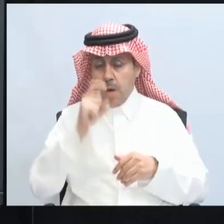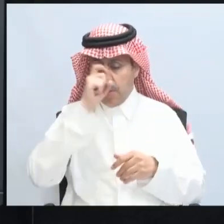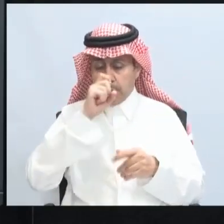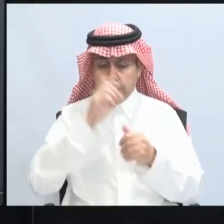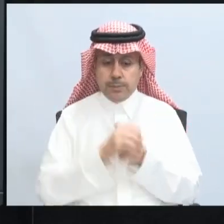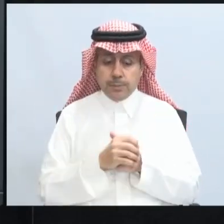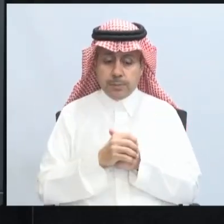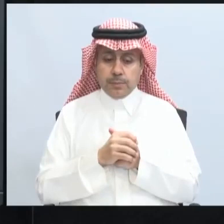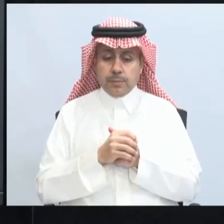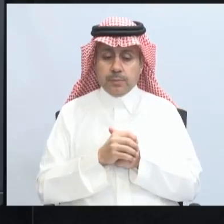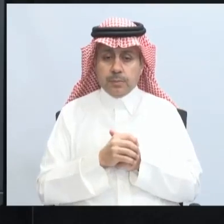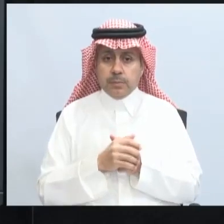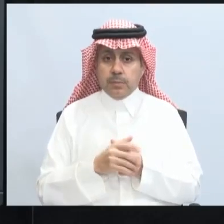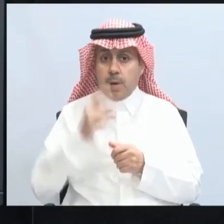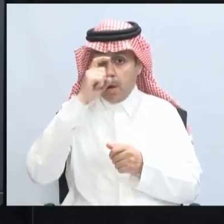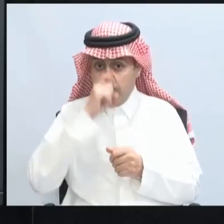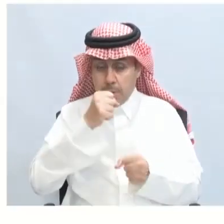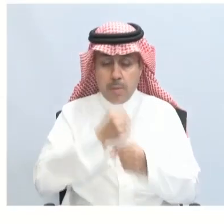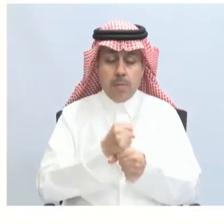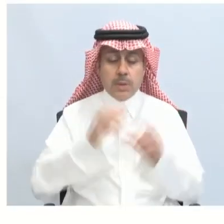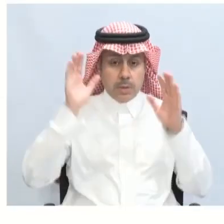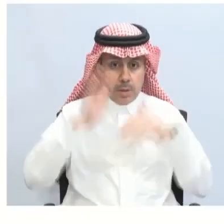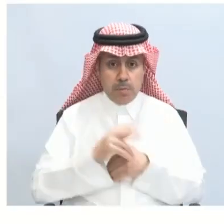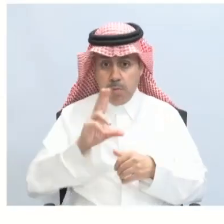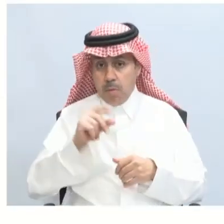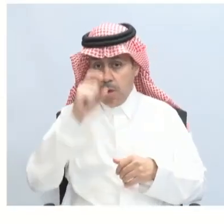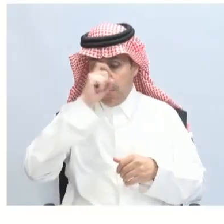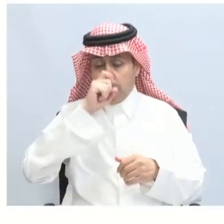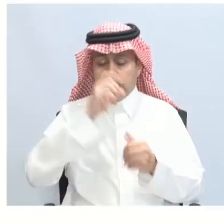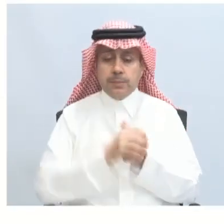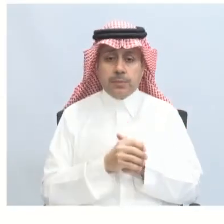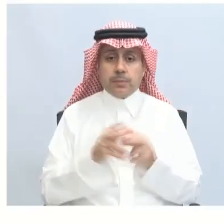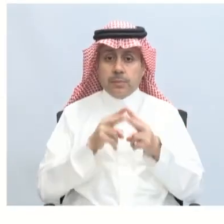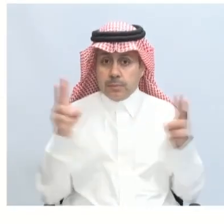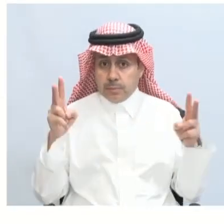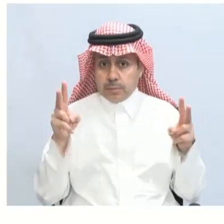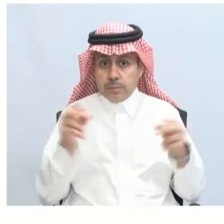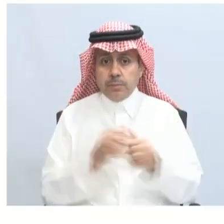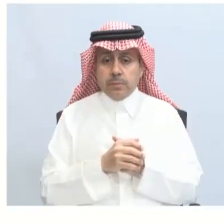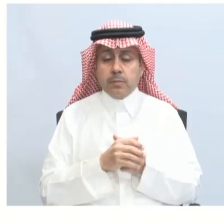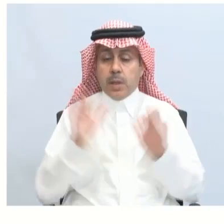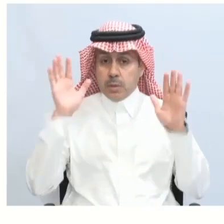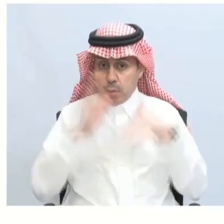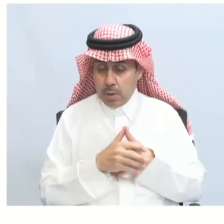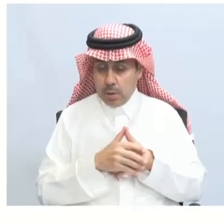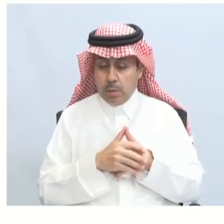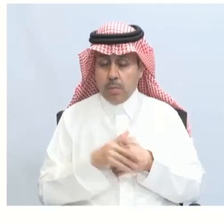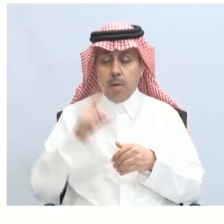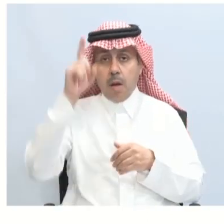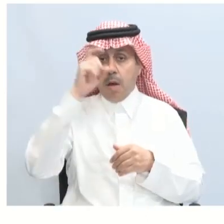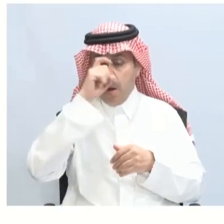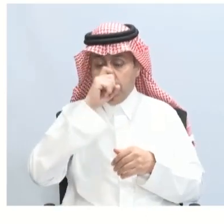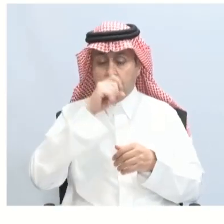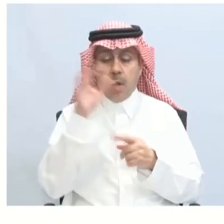لهذا قلنا الامر باقامه الصلاه على الوجه الذي شرعه الله تعالى وبيان انك حينما تصلي هذه الصلاه التي يريدها الله